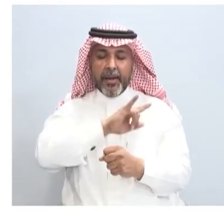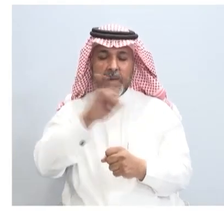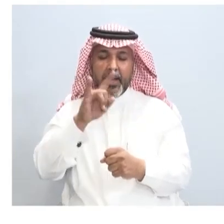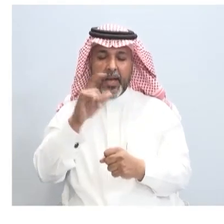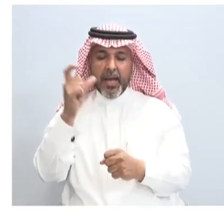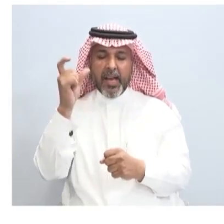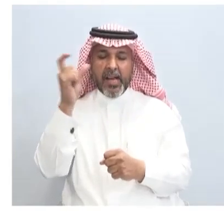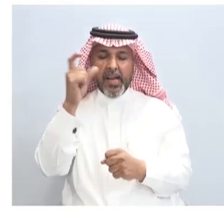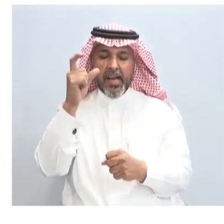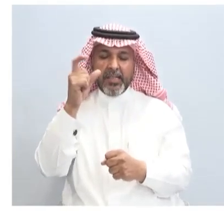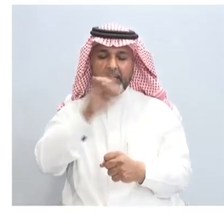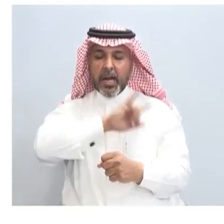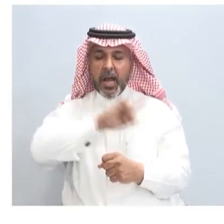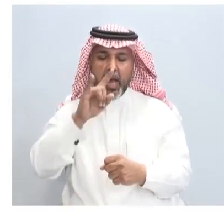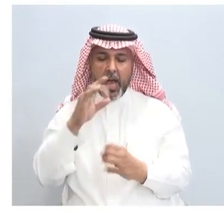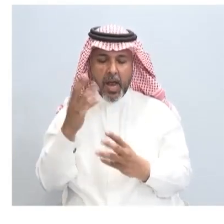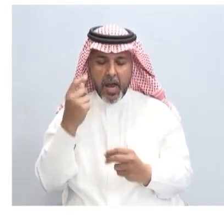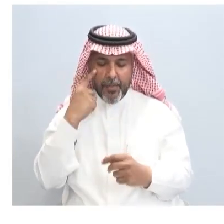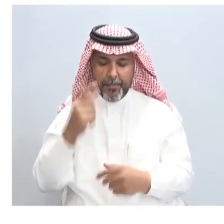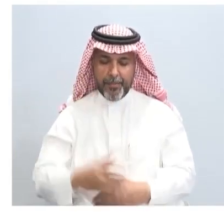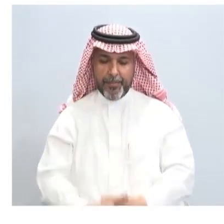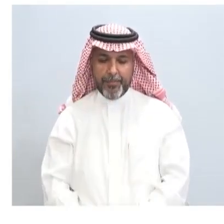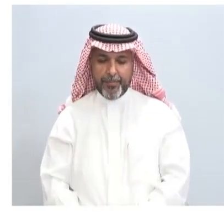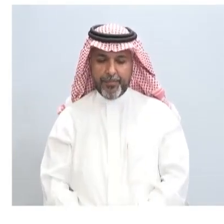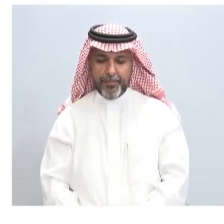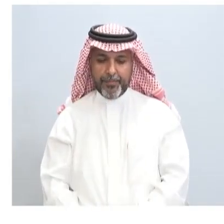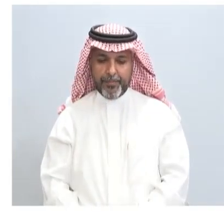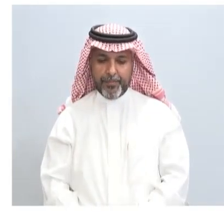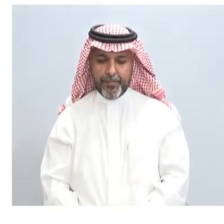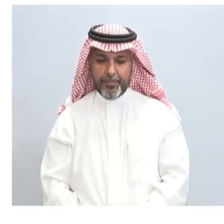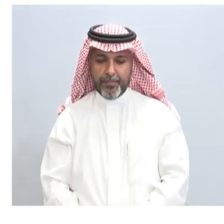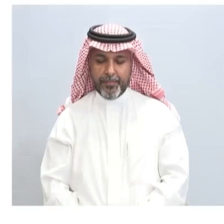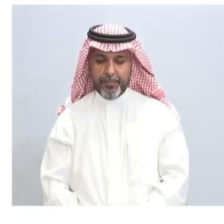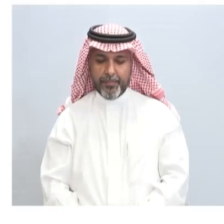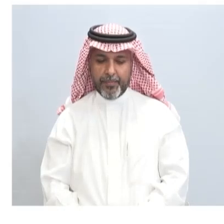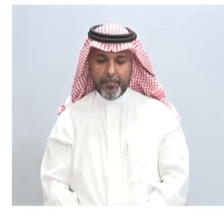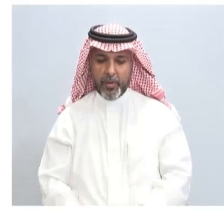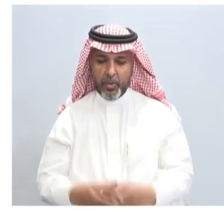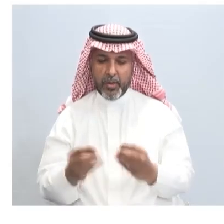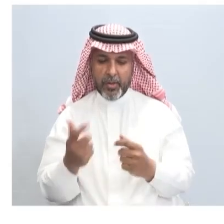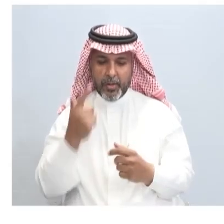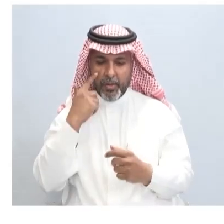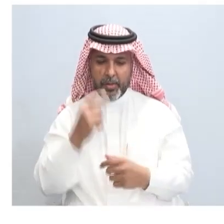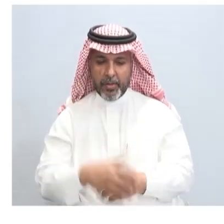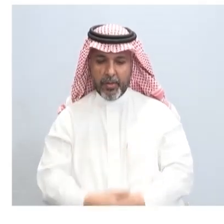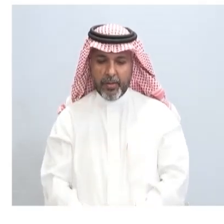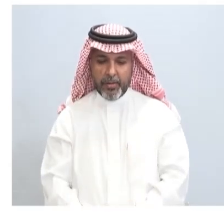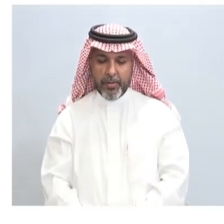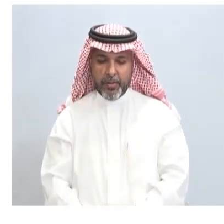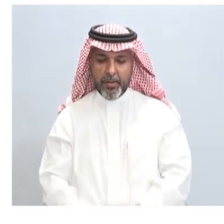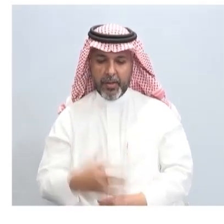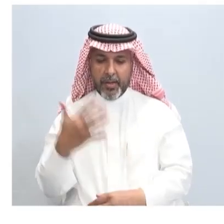انا ما ابغى الاحمر ولا الازرق هذ اللي ما ابغاهم فبالتالي حيكون الاحتمال هو عباره عن